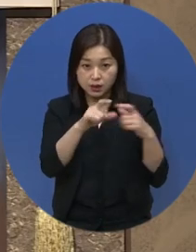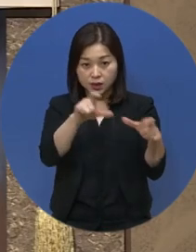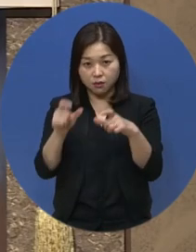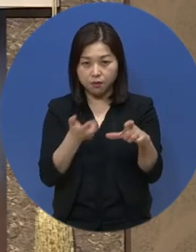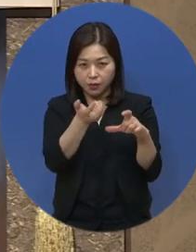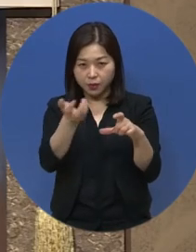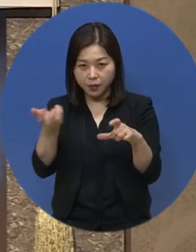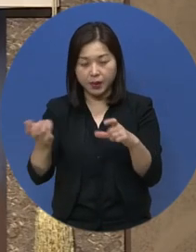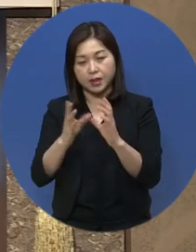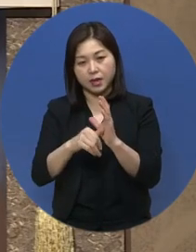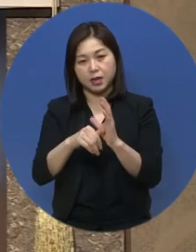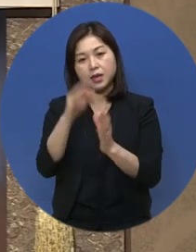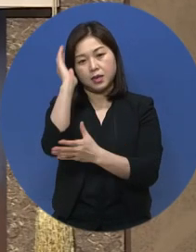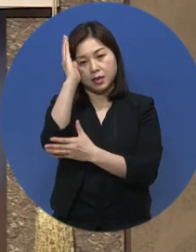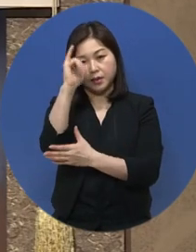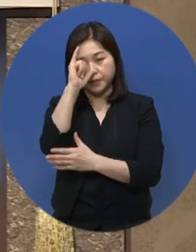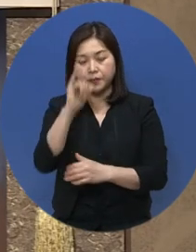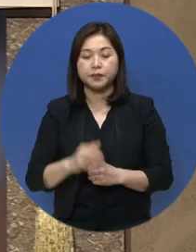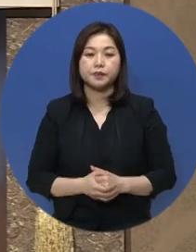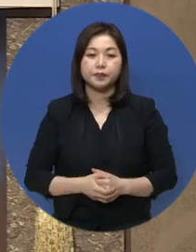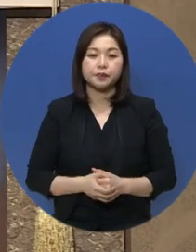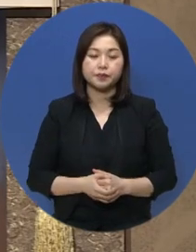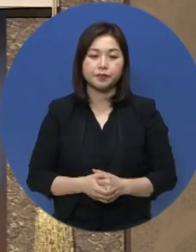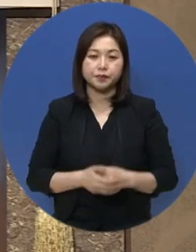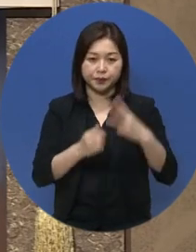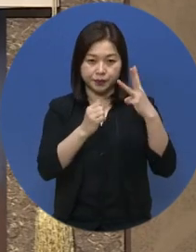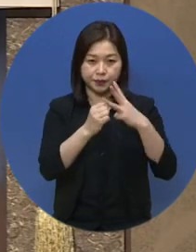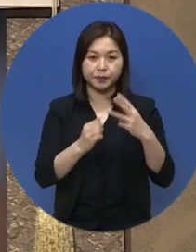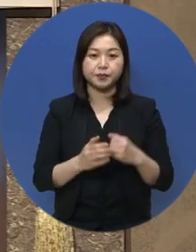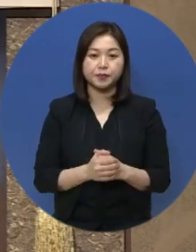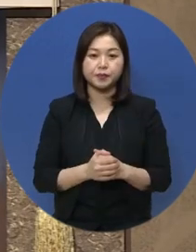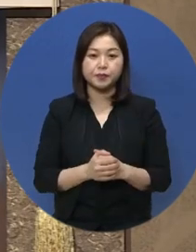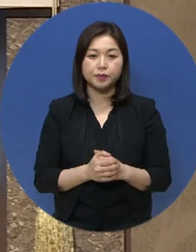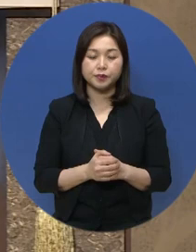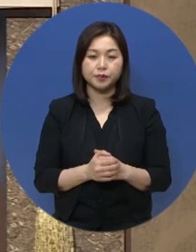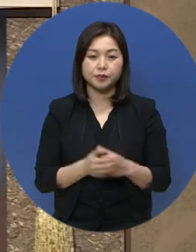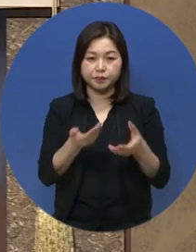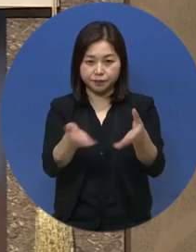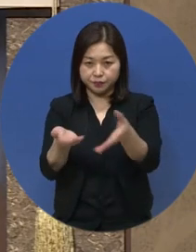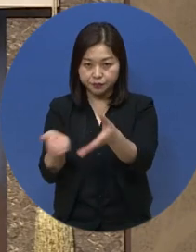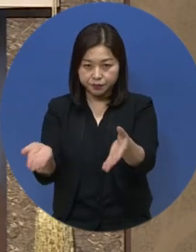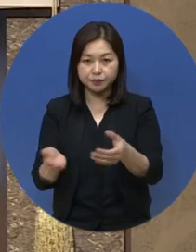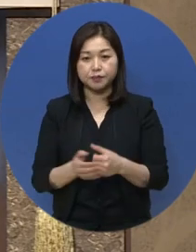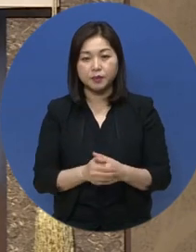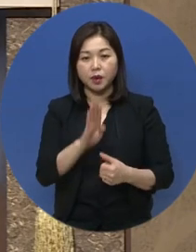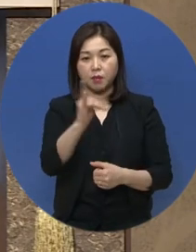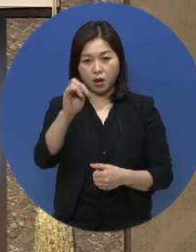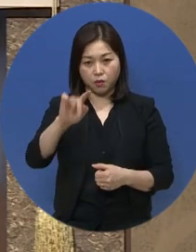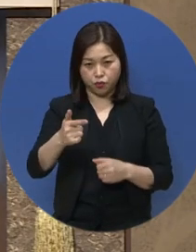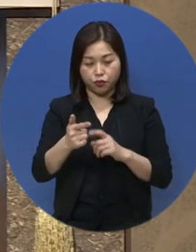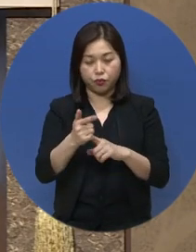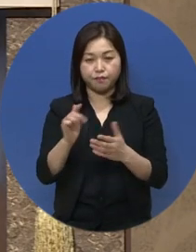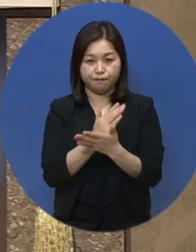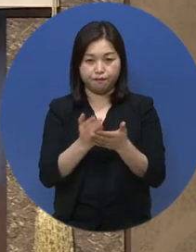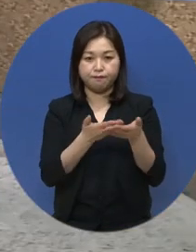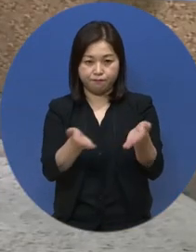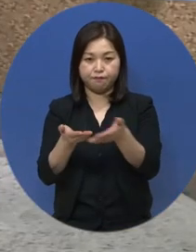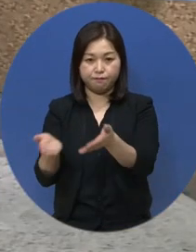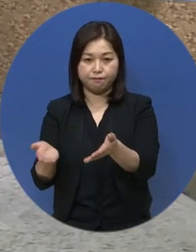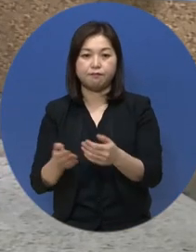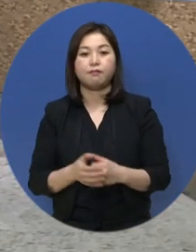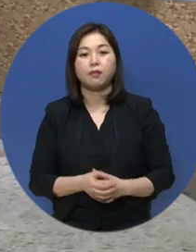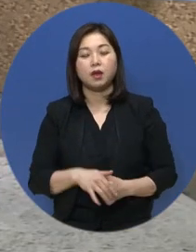또 강의를 하고 그렇습니다. 세 번째로 배분인데요. 저희 단체는 배분에 대해서는